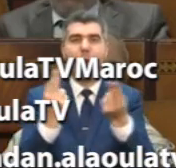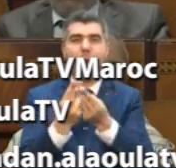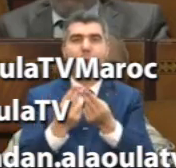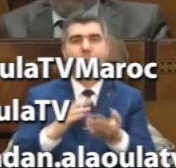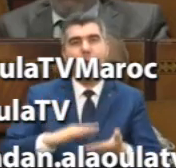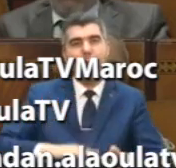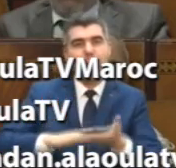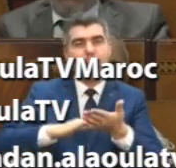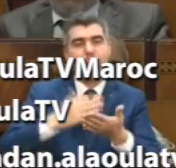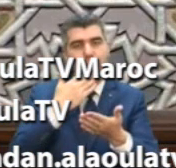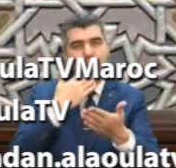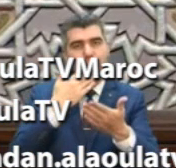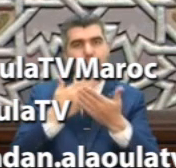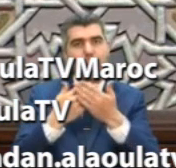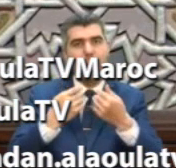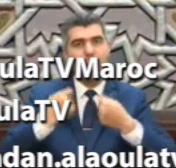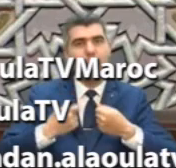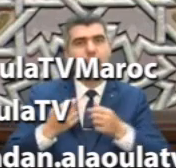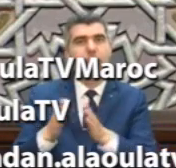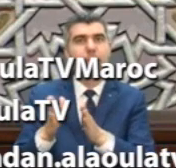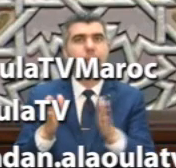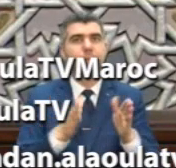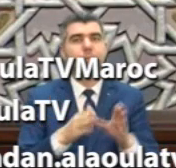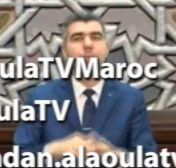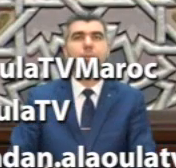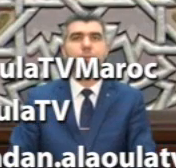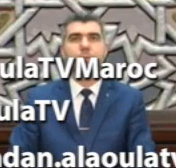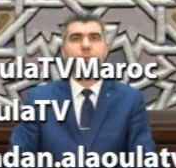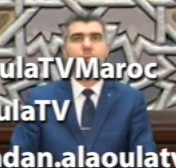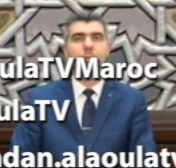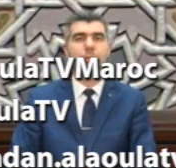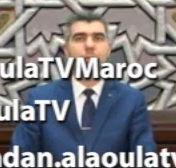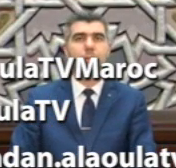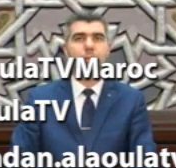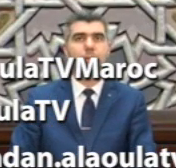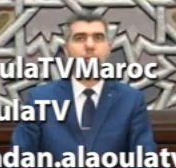الوطني. شكرا سيد الرئيس. شكرا على احترام الوقت.